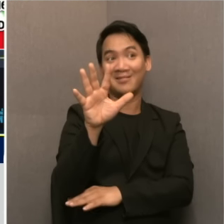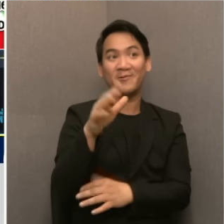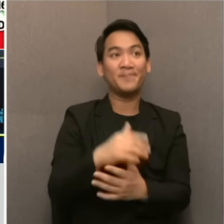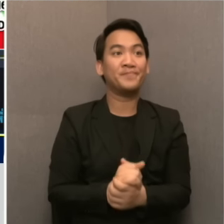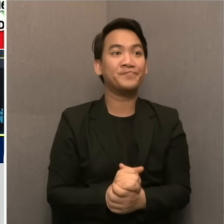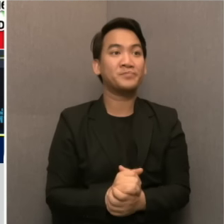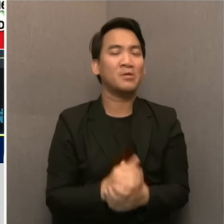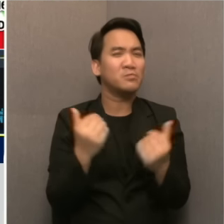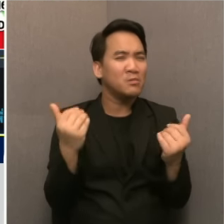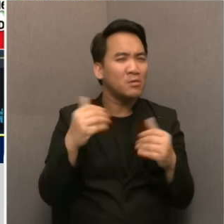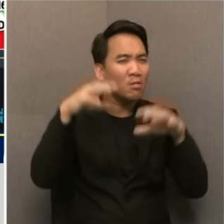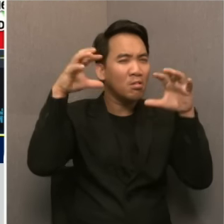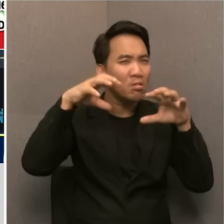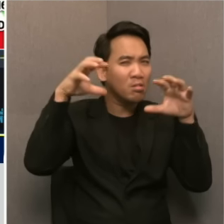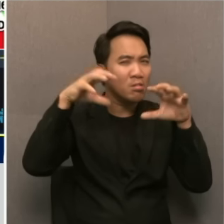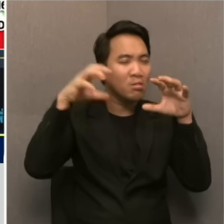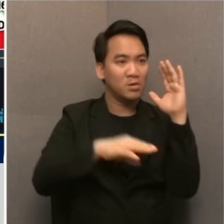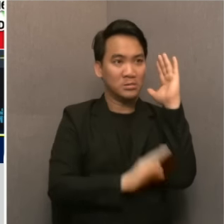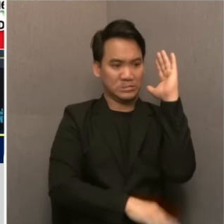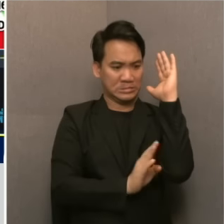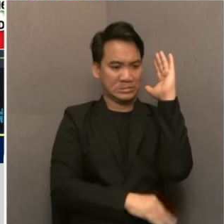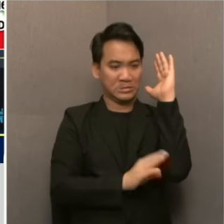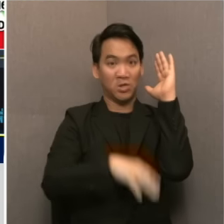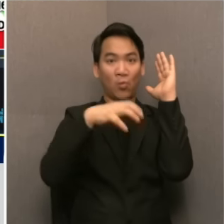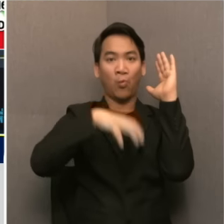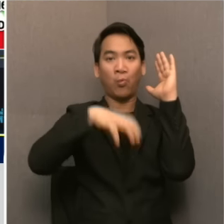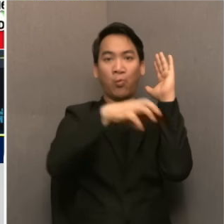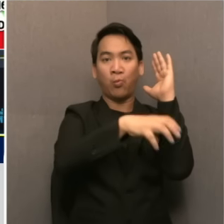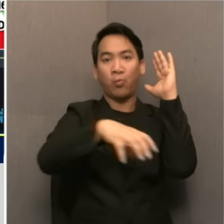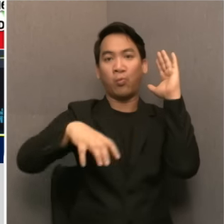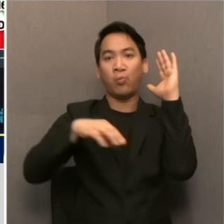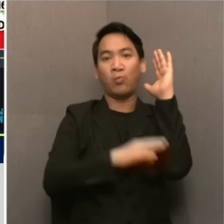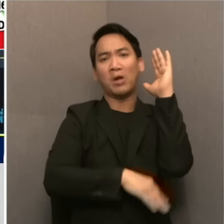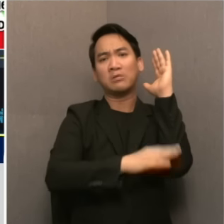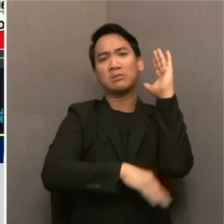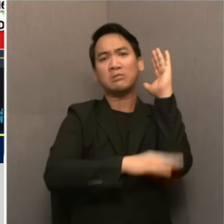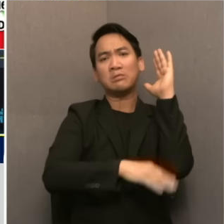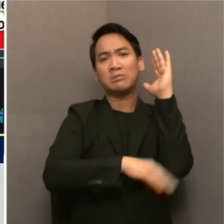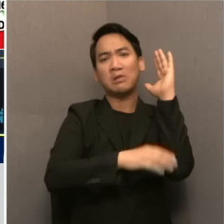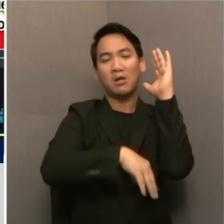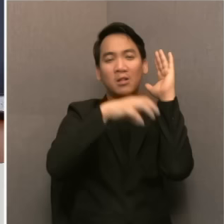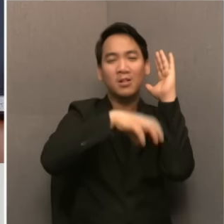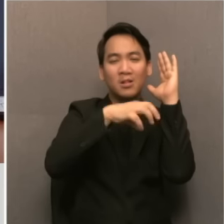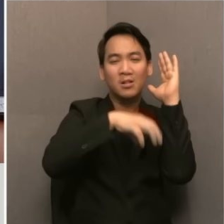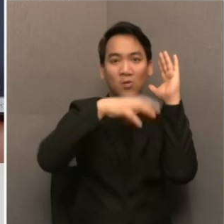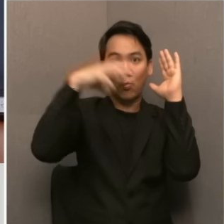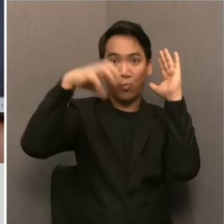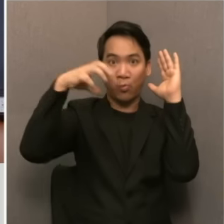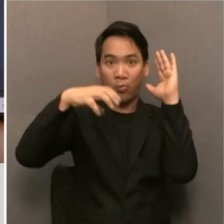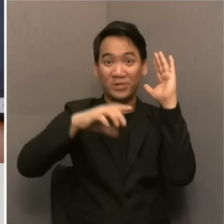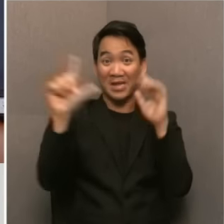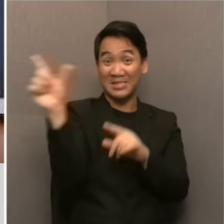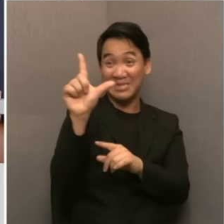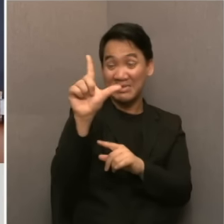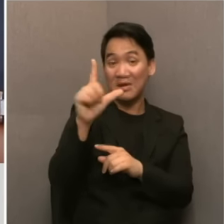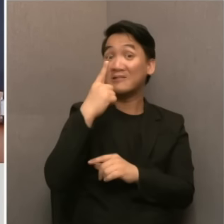น้อยอยู่แต่ว่าภาคใต้เนี่ย โอ้เห็นเลยเขียวเลยนะ นะเห็นนี้ส่วนใหญ่จะเป็นสีเขียวก็หมายถึงว่าฝนเล็กน้อยถึงปานกลาง ครับ แต่ถ้าเป็นสีเหลืองถึงสีแดงเนี่ย